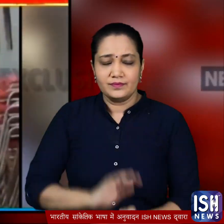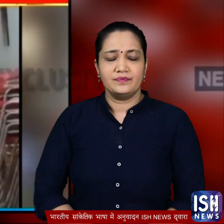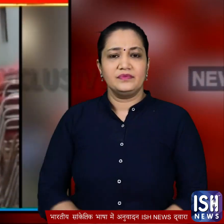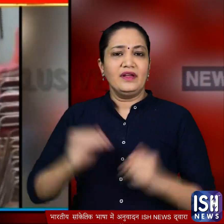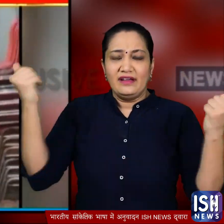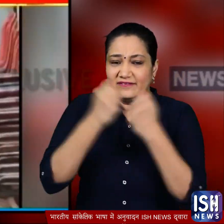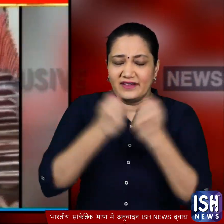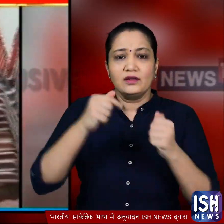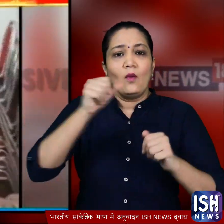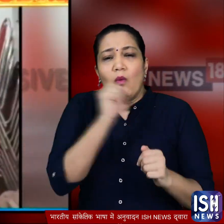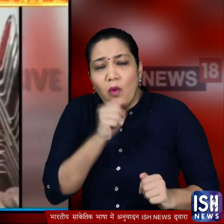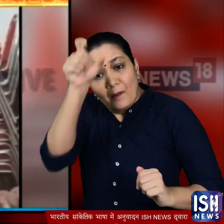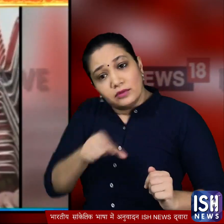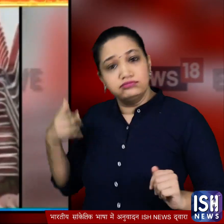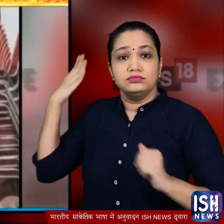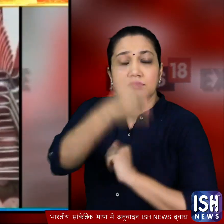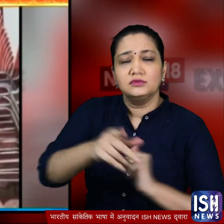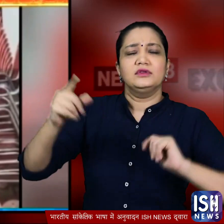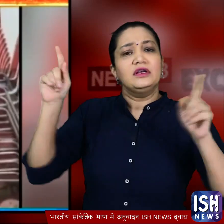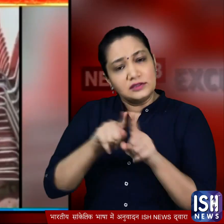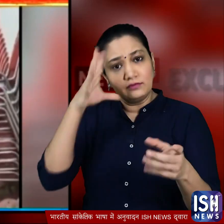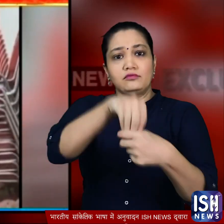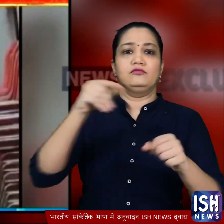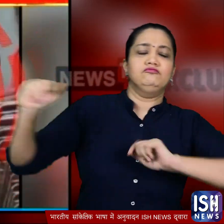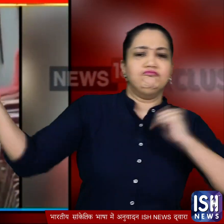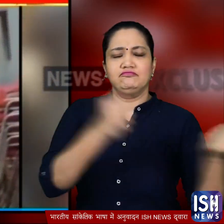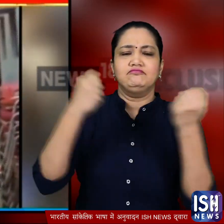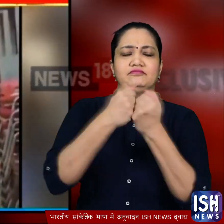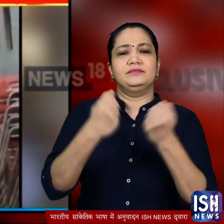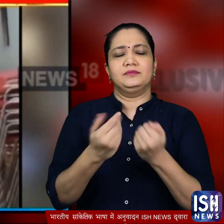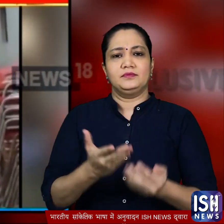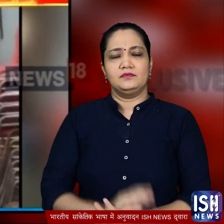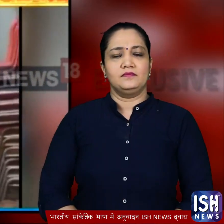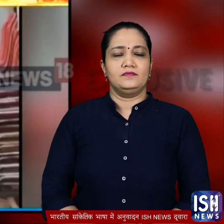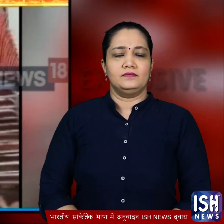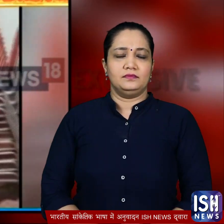की खबर लगते ही एक बुजुर्ग भी दौड़ते हुए मौके पर पहुंचे और इस विवाद में कूद पड़े।